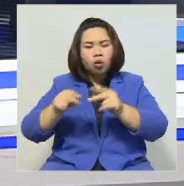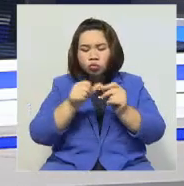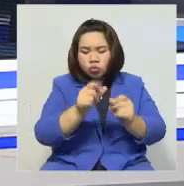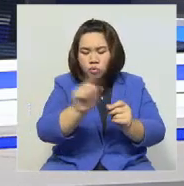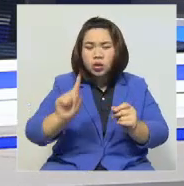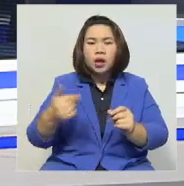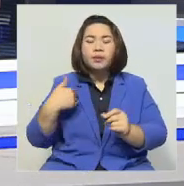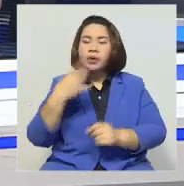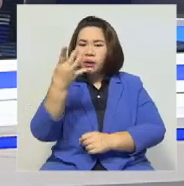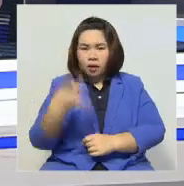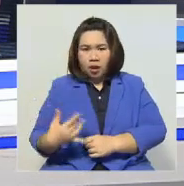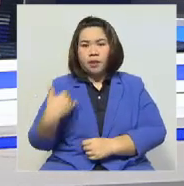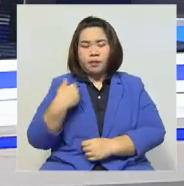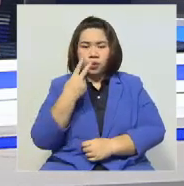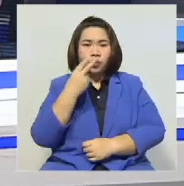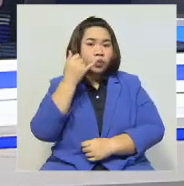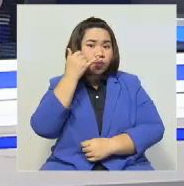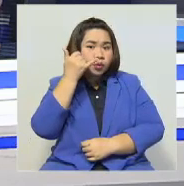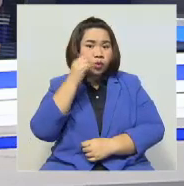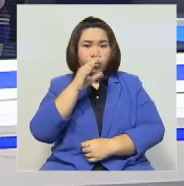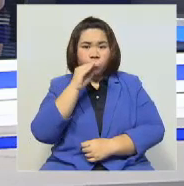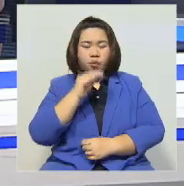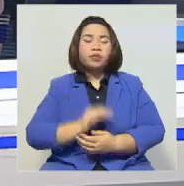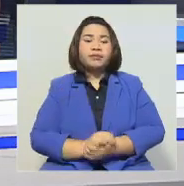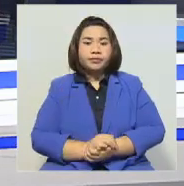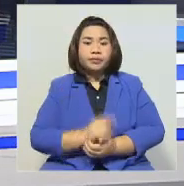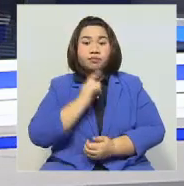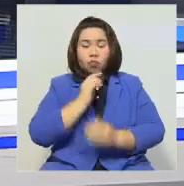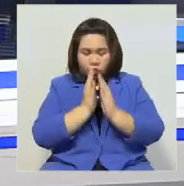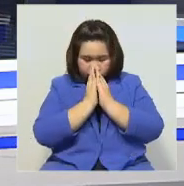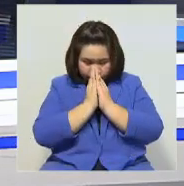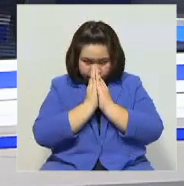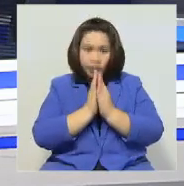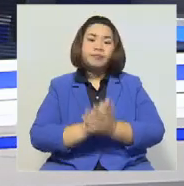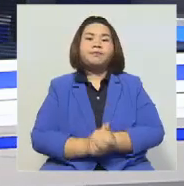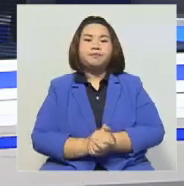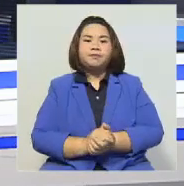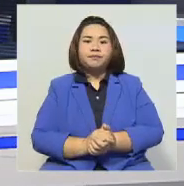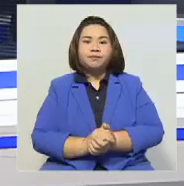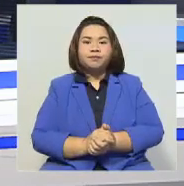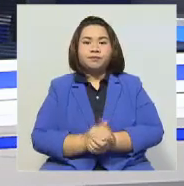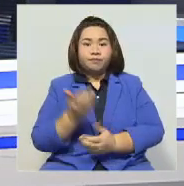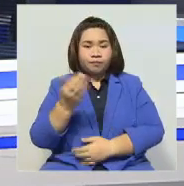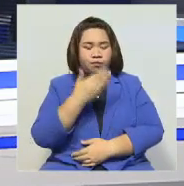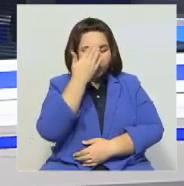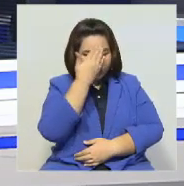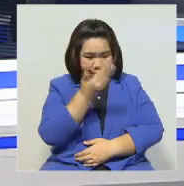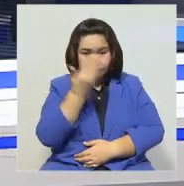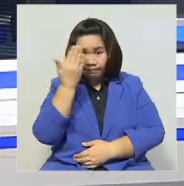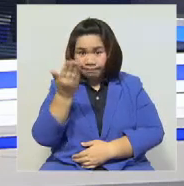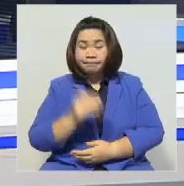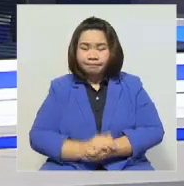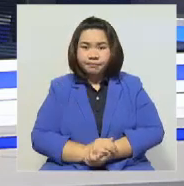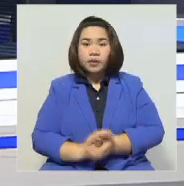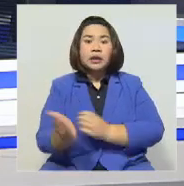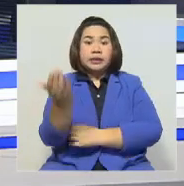นแล้วมีเหตุการณ์อะไรเกิดขึ้นบ้างนะคะตอนนี้อยู่ในสายกับเราแล้วสวัสดีค่ะคุณศรีธรรมคะ สวัสดีค่ะ สวัสดีครับ สวัสดีครับ